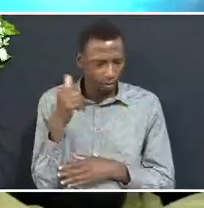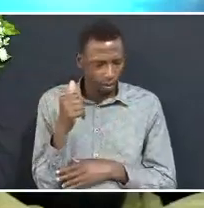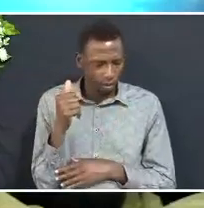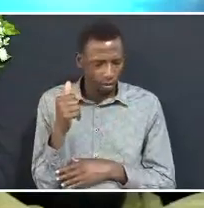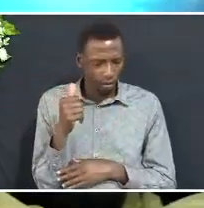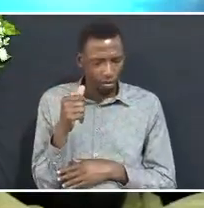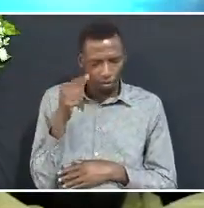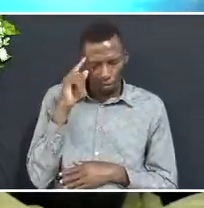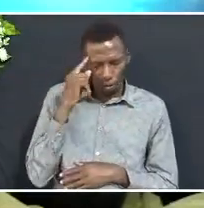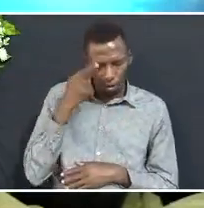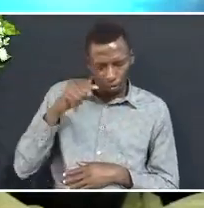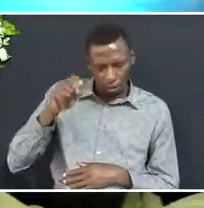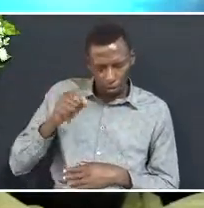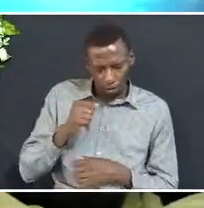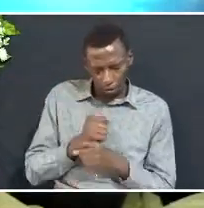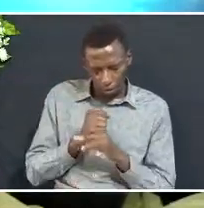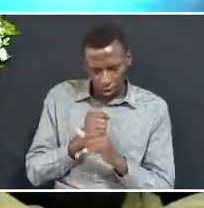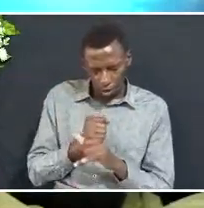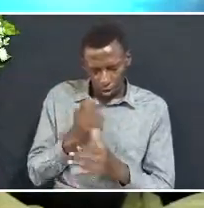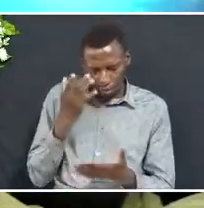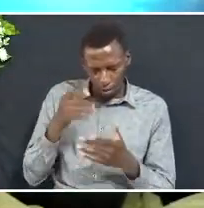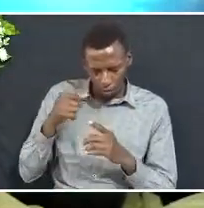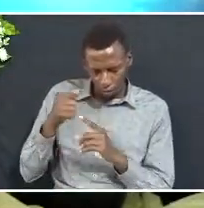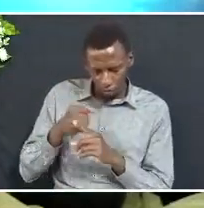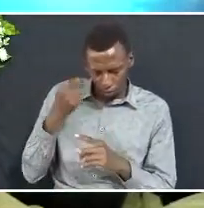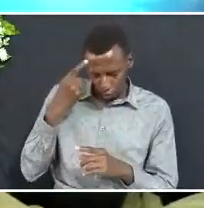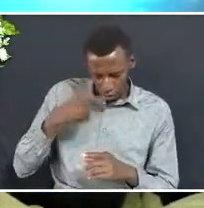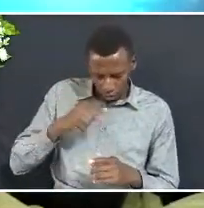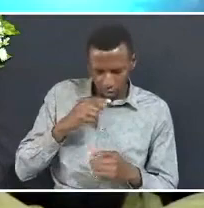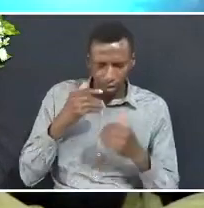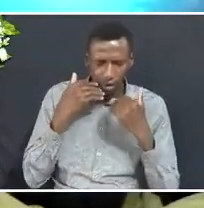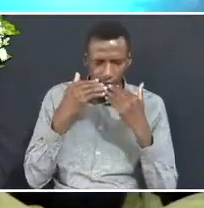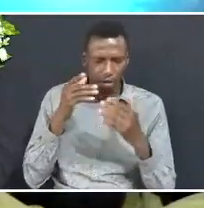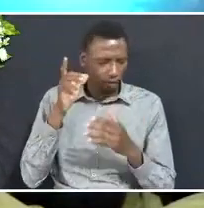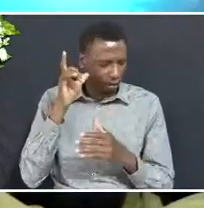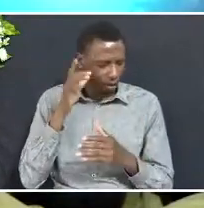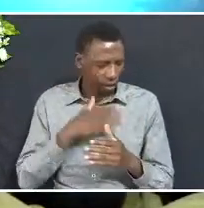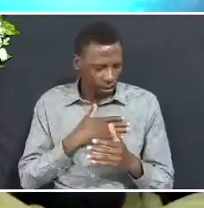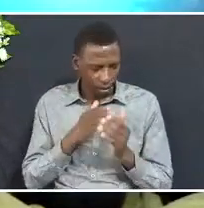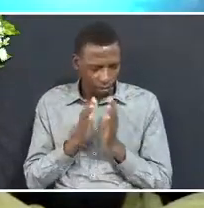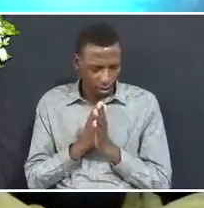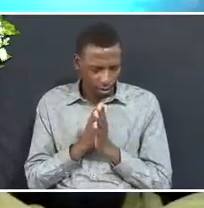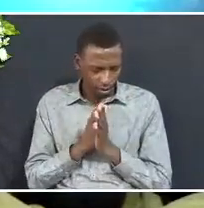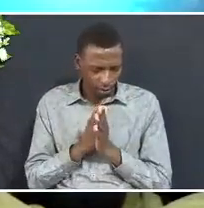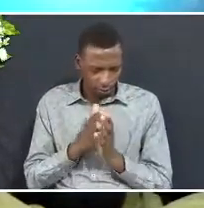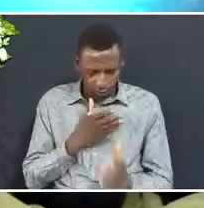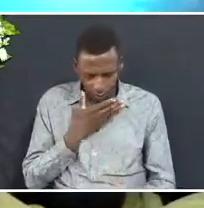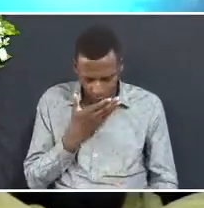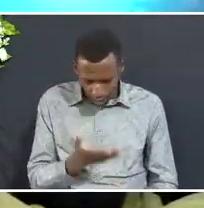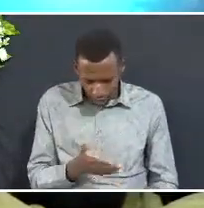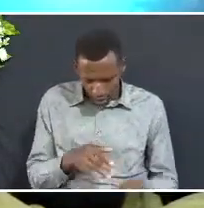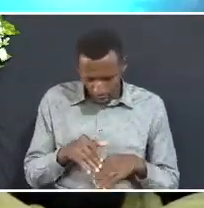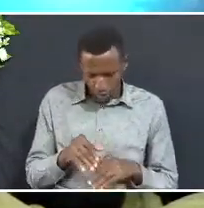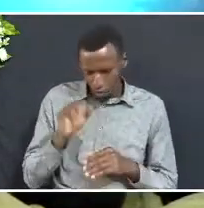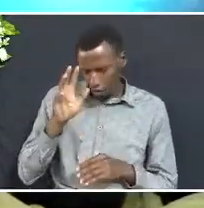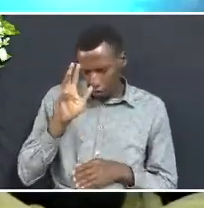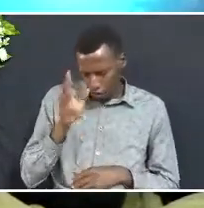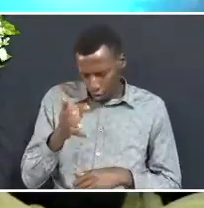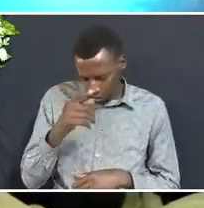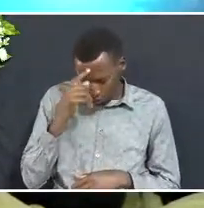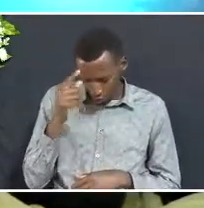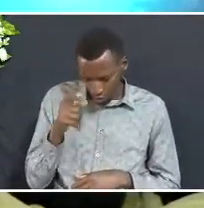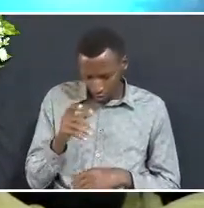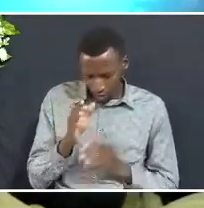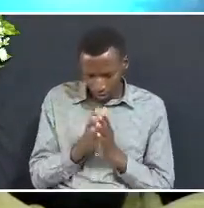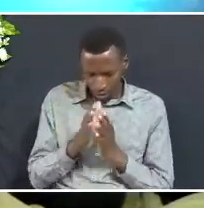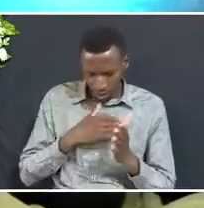we need to do it, may you intercede on our behalf. We thank you for listening to our prayer. We thank you for answering in accordance to thy will. For this